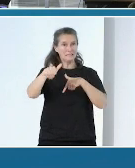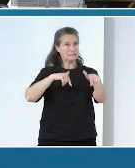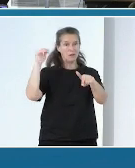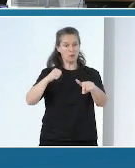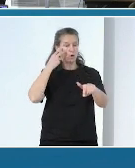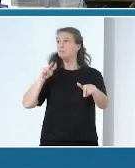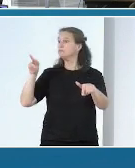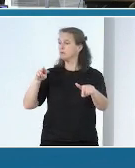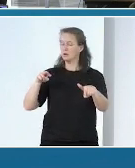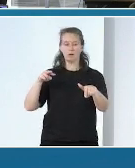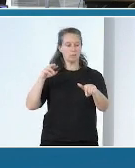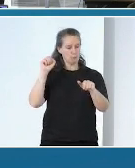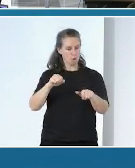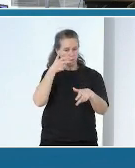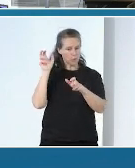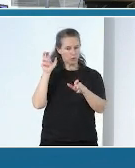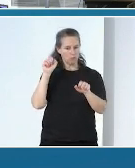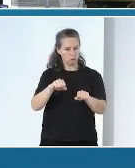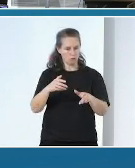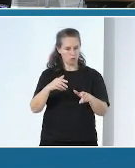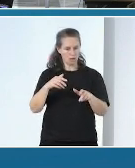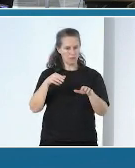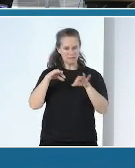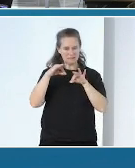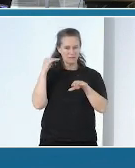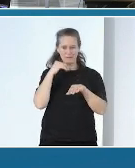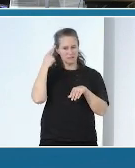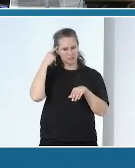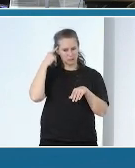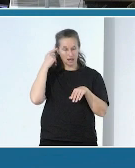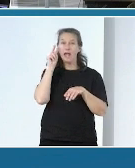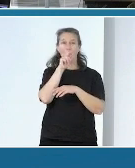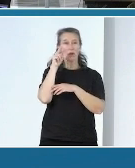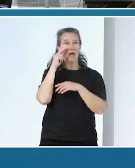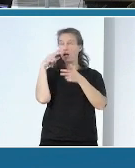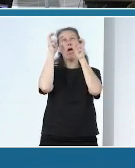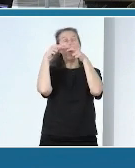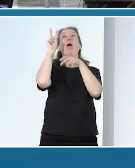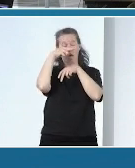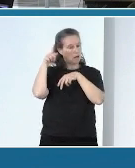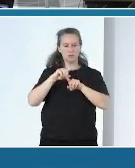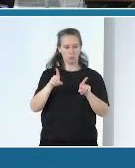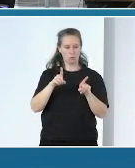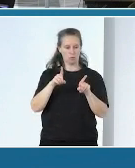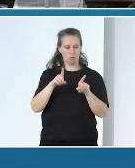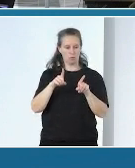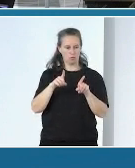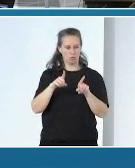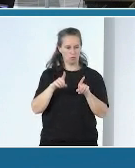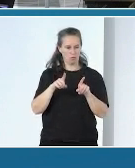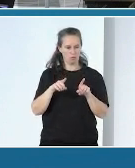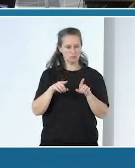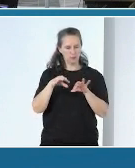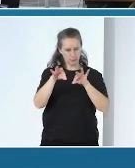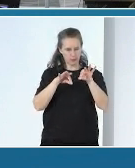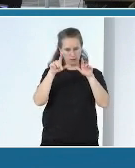marcher, vous faites ça, et tout ça se fait très vite, et mon regard, il n'est pas parti au plafond, il n'est pas parti dans tous les sens.